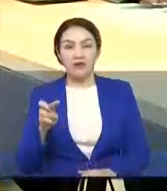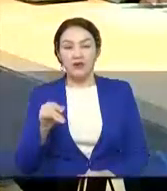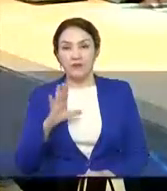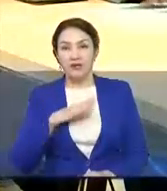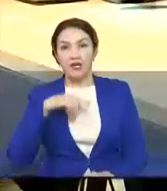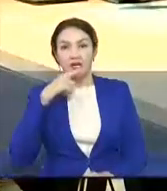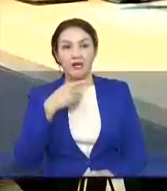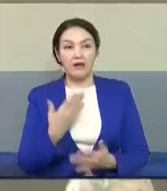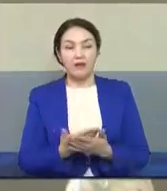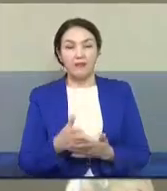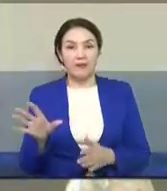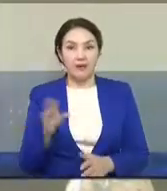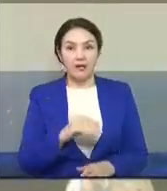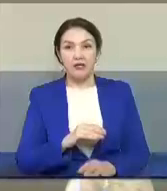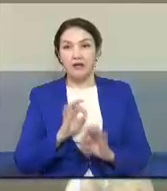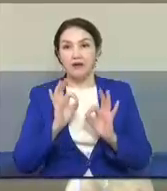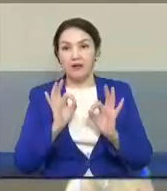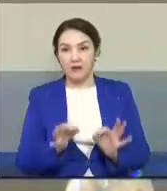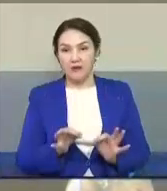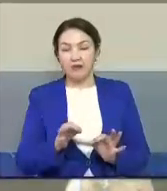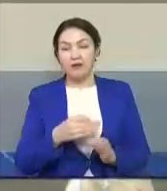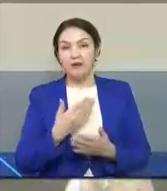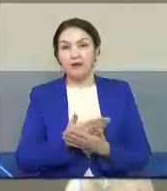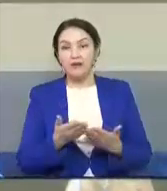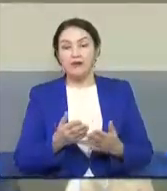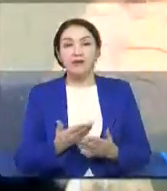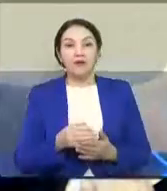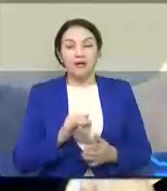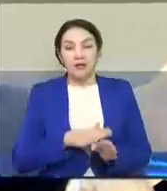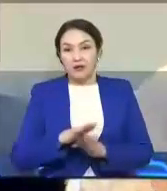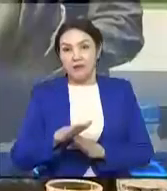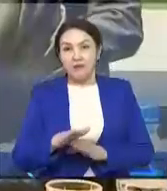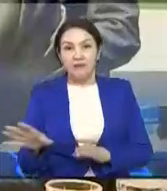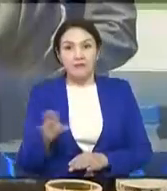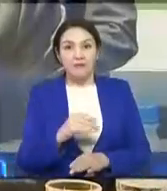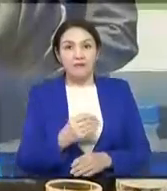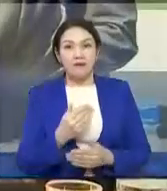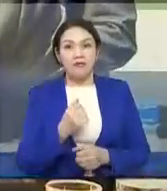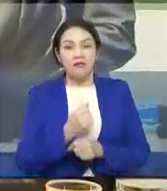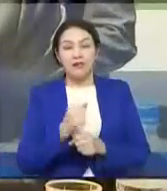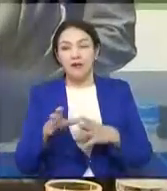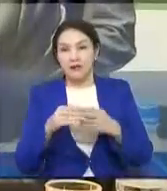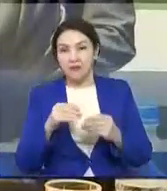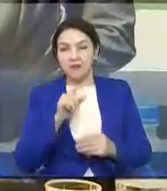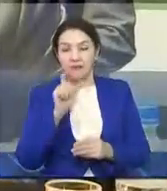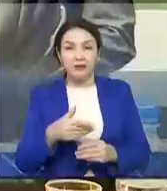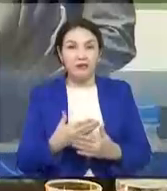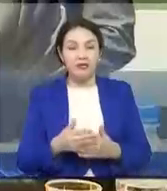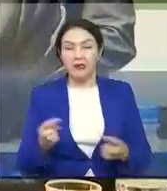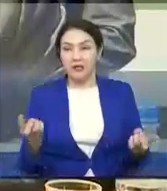Отарбаев айтылған жайттардың бәрі де өзекті екенін, оның орынды жүзеге асуына барынша жұртшылық бір кісідей